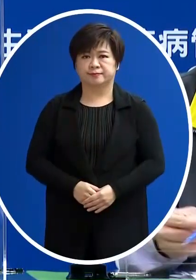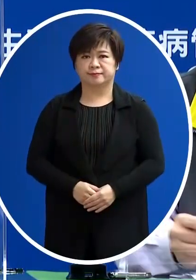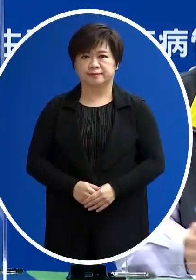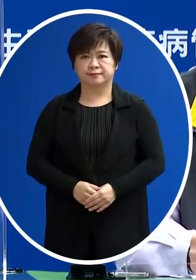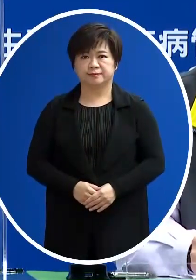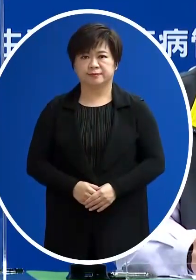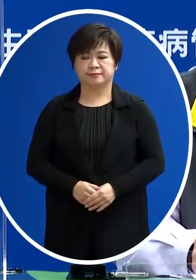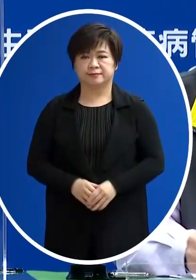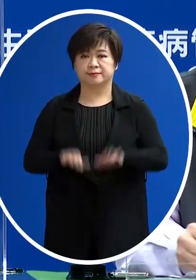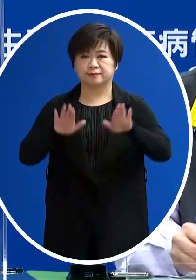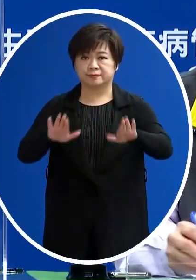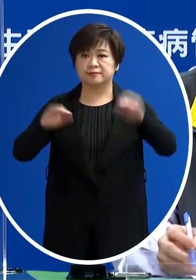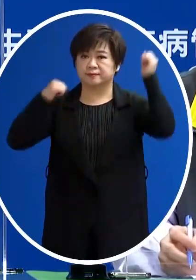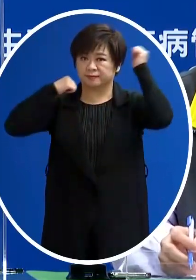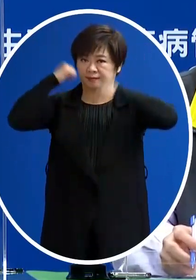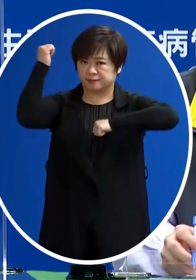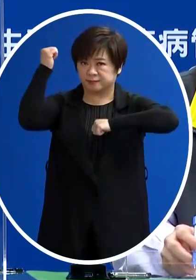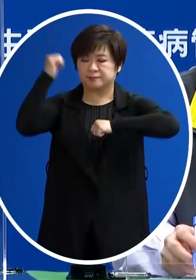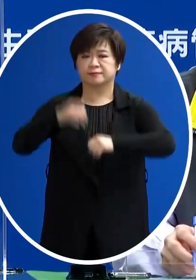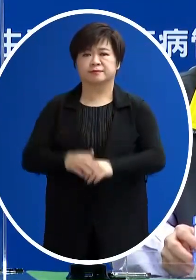那今天早上